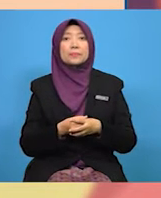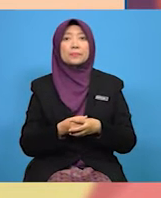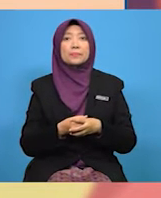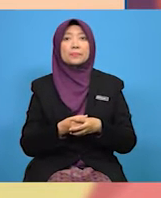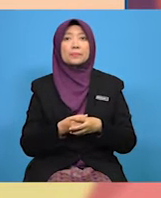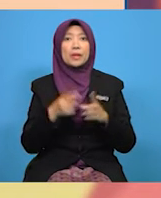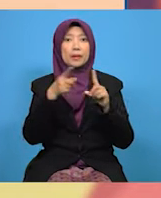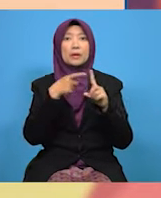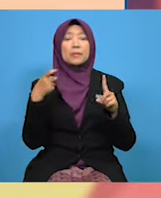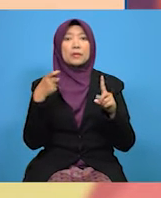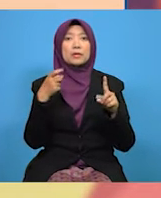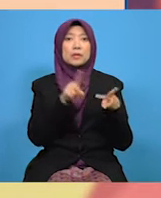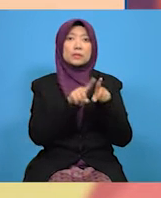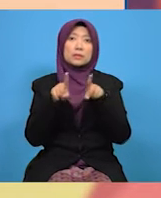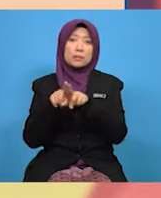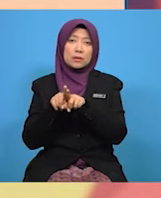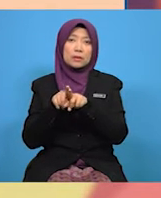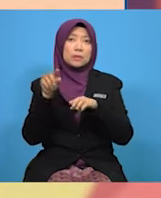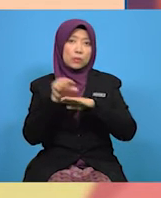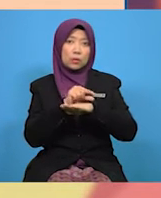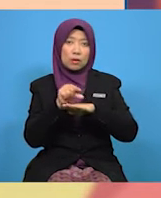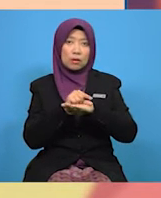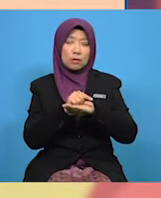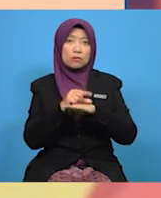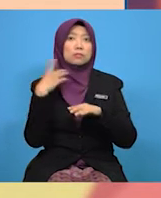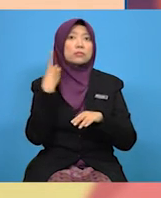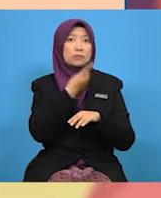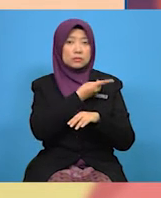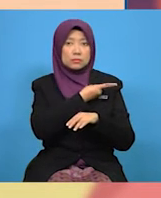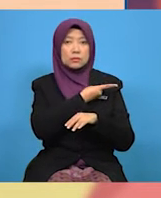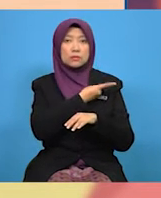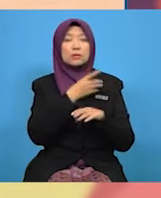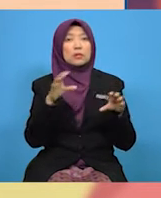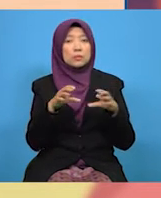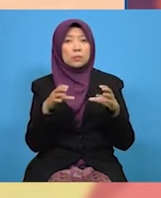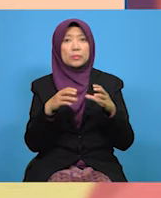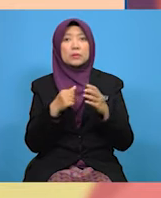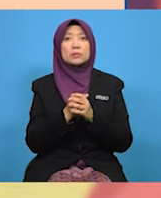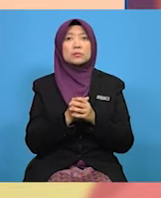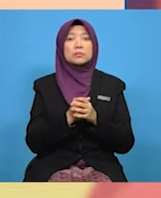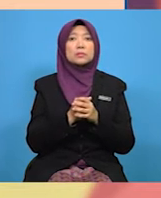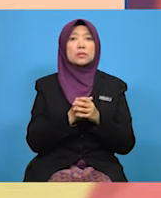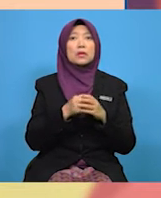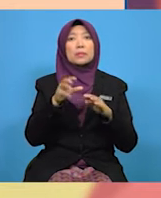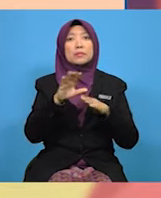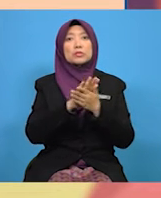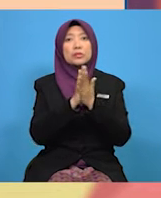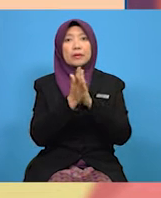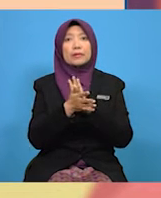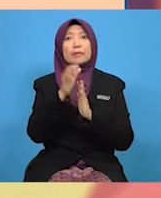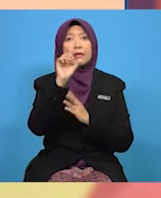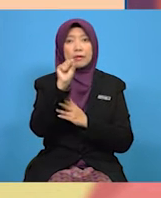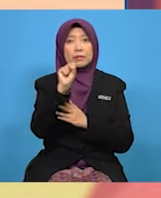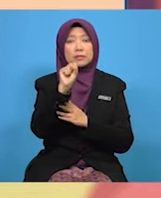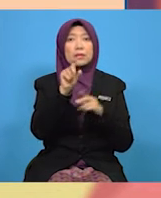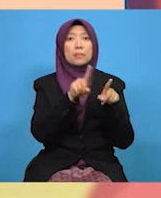yaitu daripada persamaan penggunaan kita terbitkan persamaan suntikan menjadi